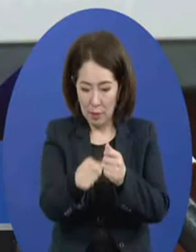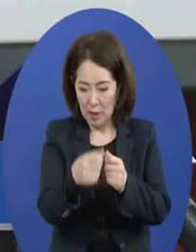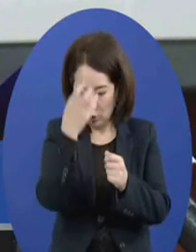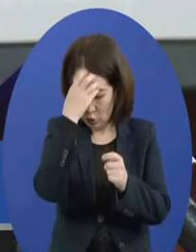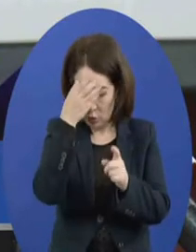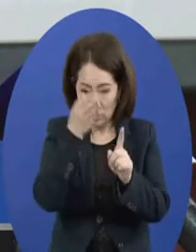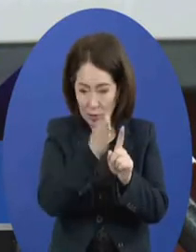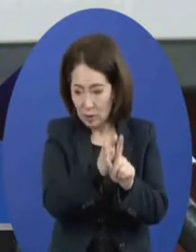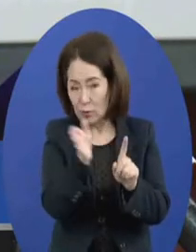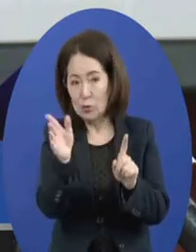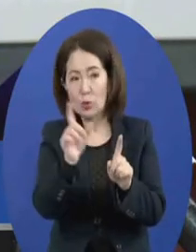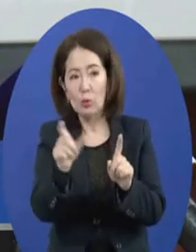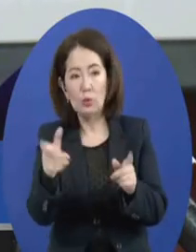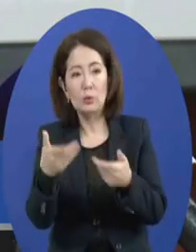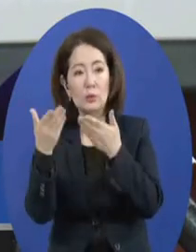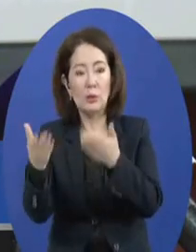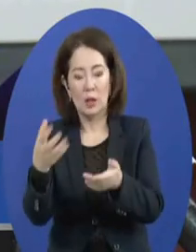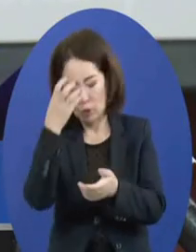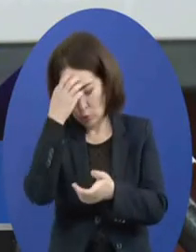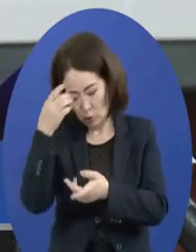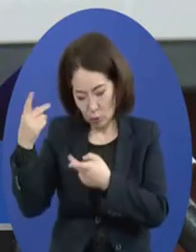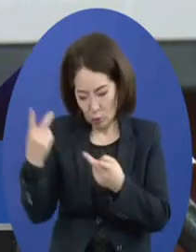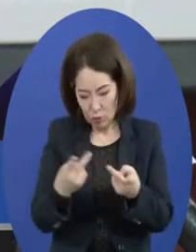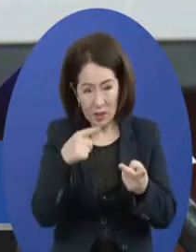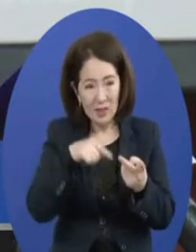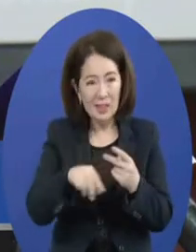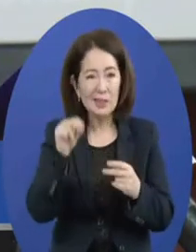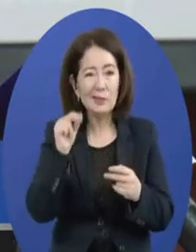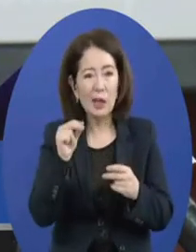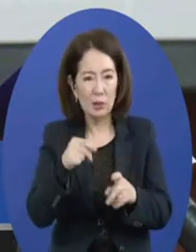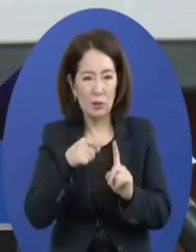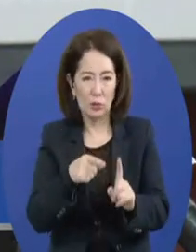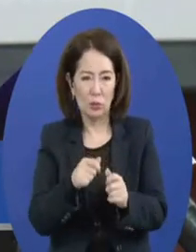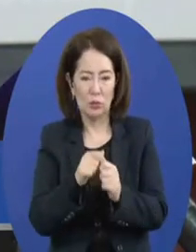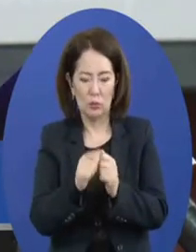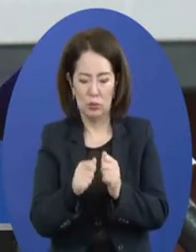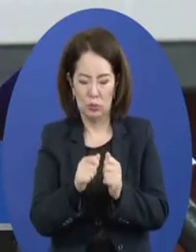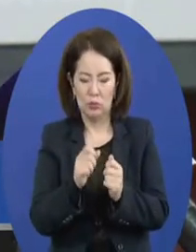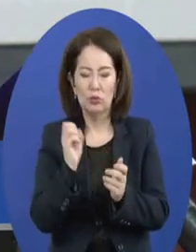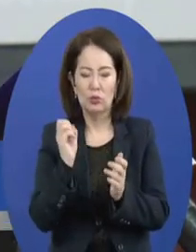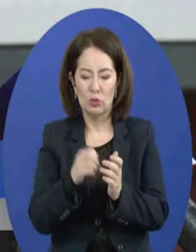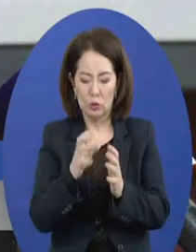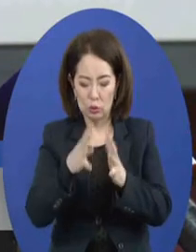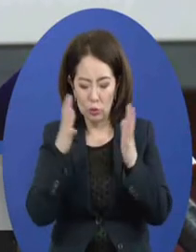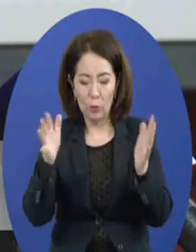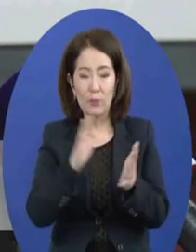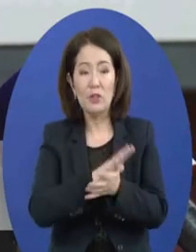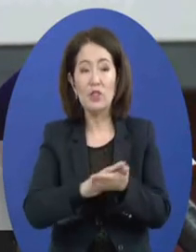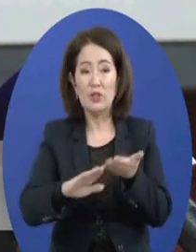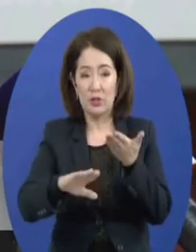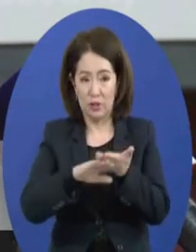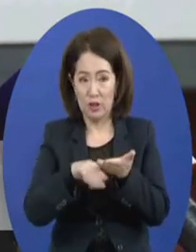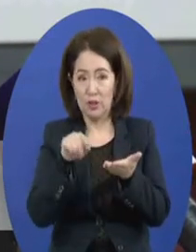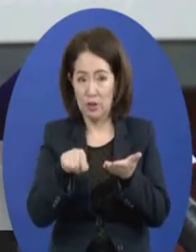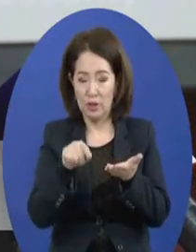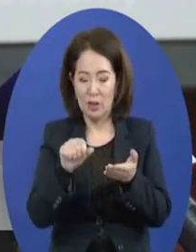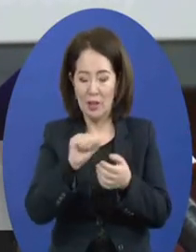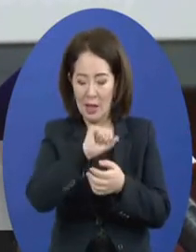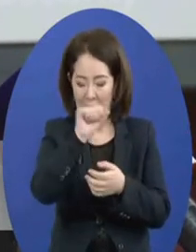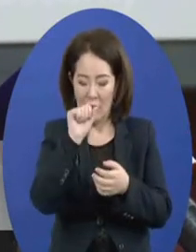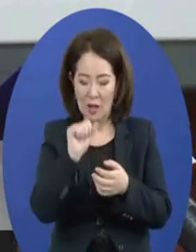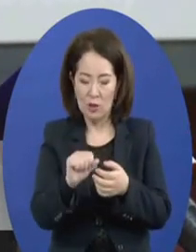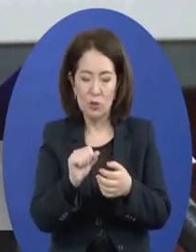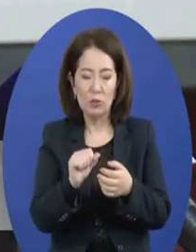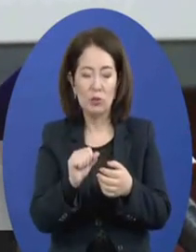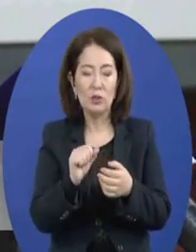төрөөр дамжуулан ард түмэнд үзүүлж байгаа төрийн үйлчлэгийн чанарт зориулах энэ томоохон одоо шинжилтийн реформын асуудал дээр